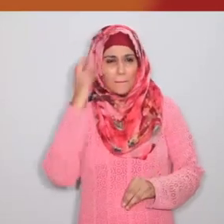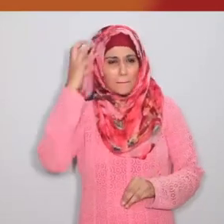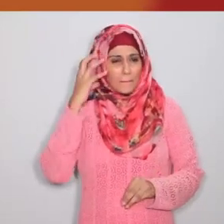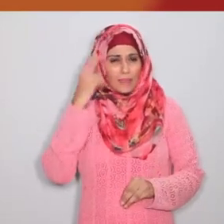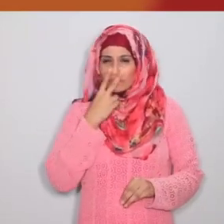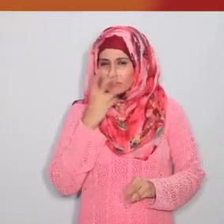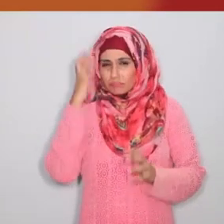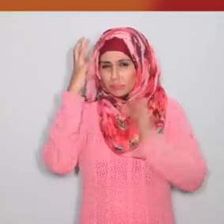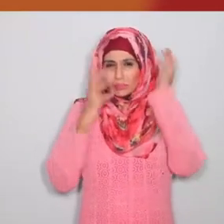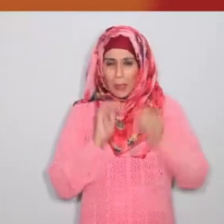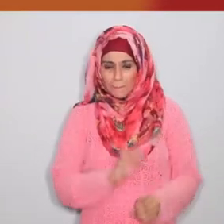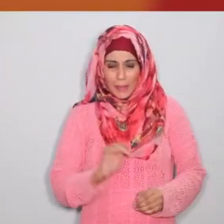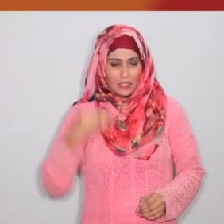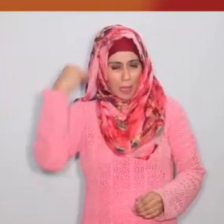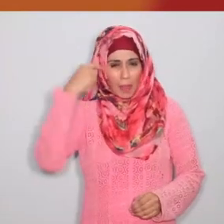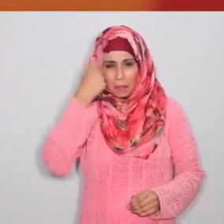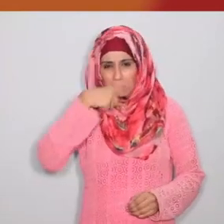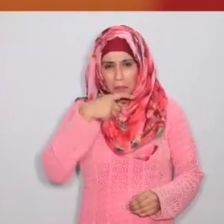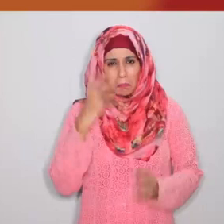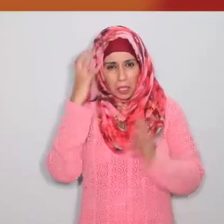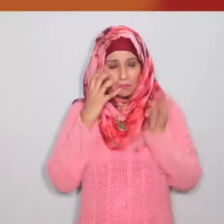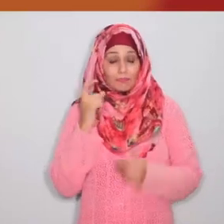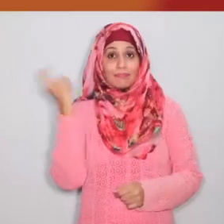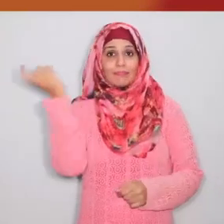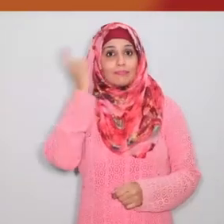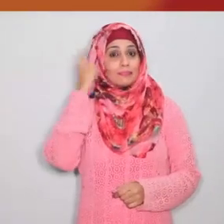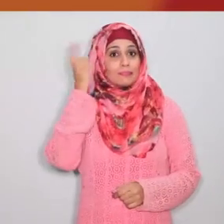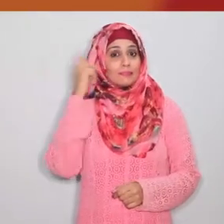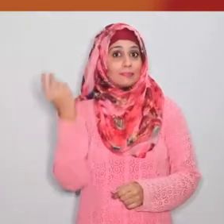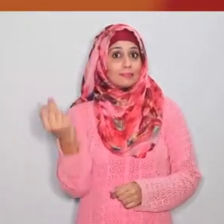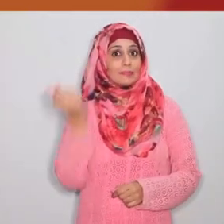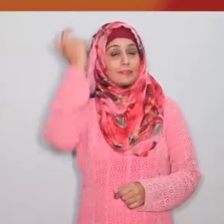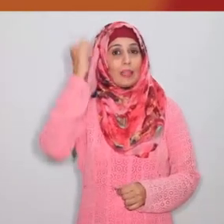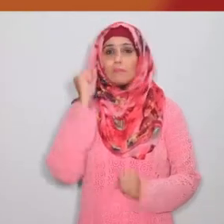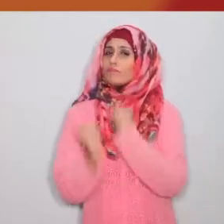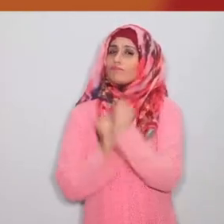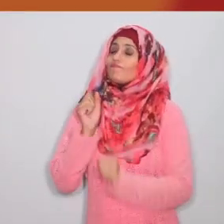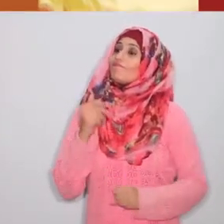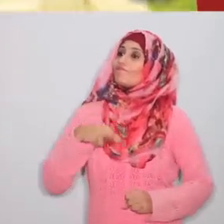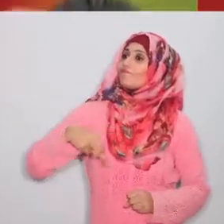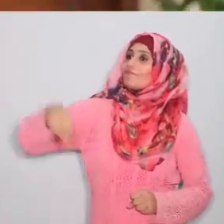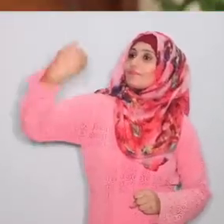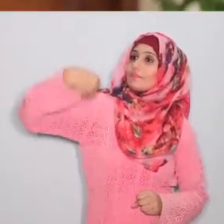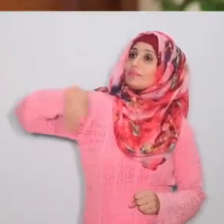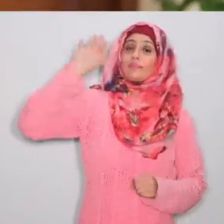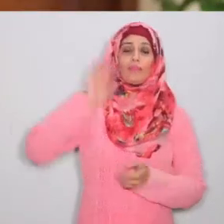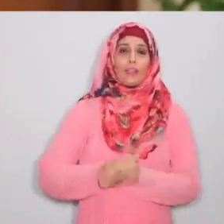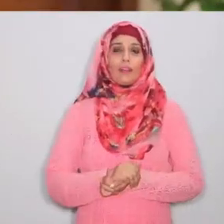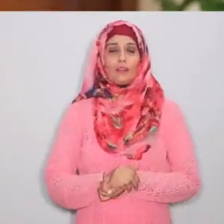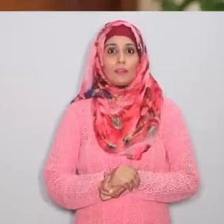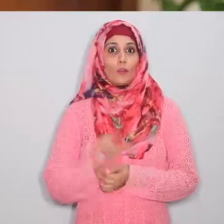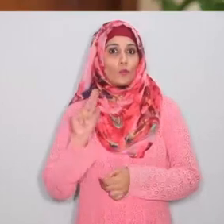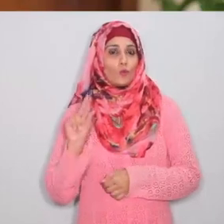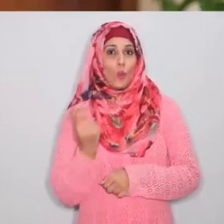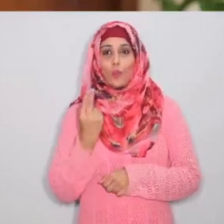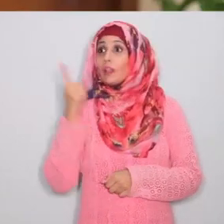देखकर परेशान हो रही थी। फिर उन्हें ख्याल आया और वो वहां से दौड़ती हुई चली गई। कुछ देर